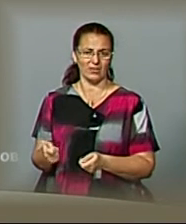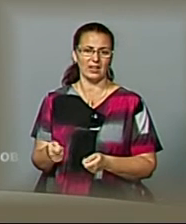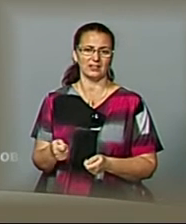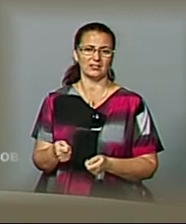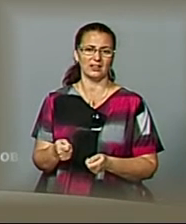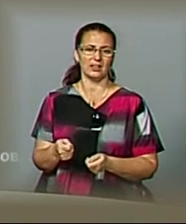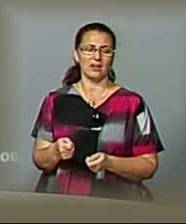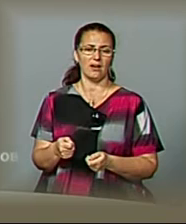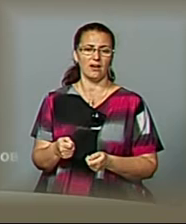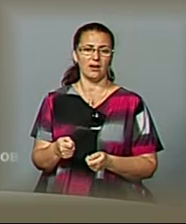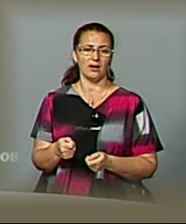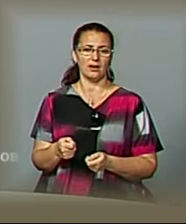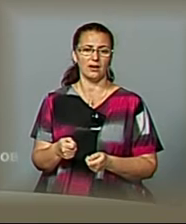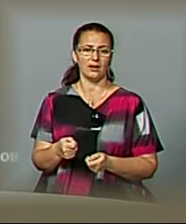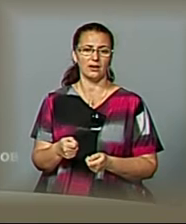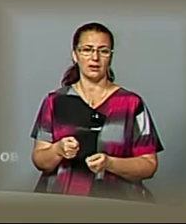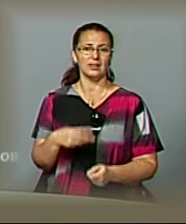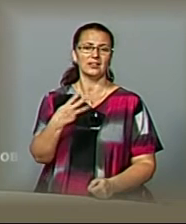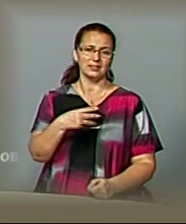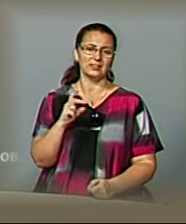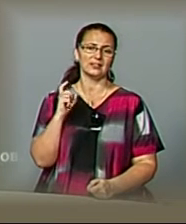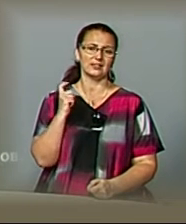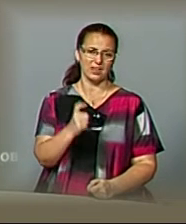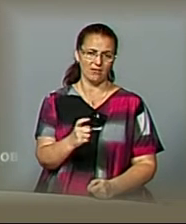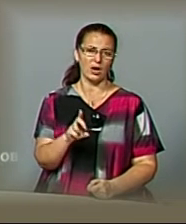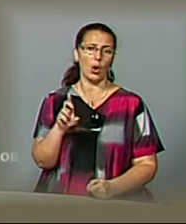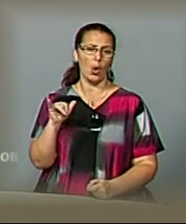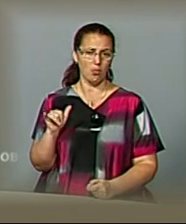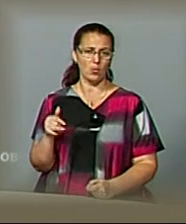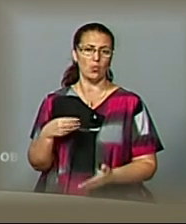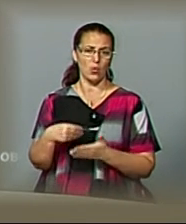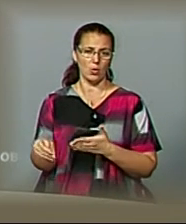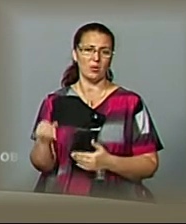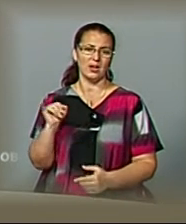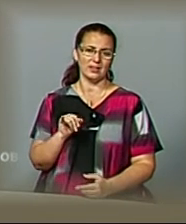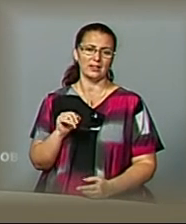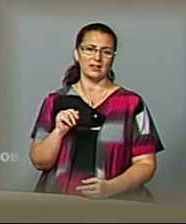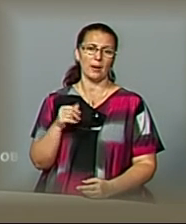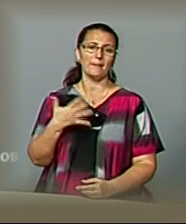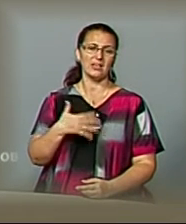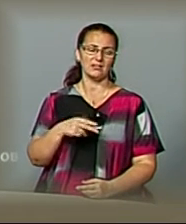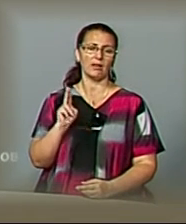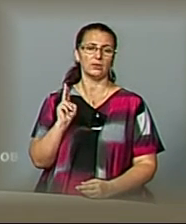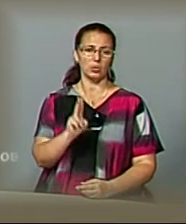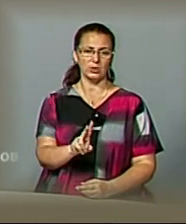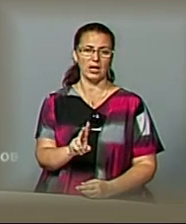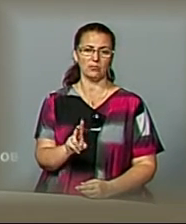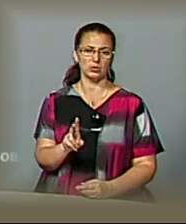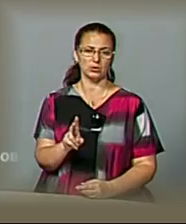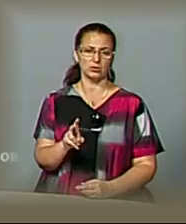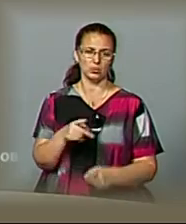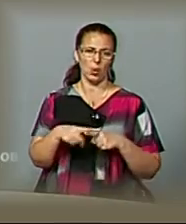вийти на маршрути. 30 трамваїв вживаних купили. І 50 тролейбусів